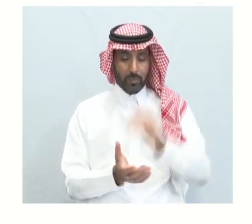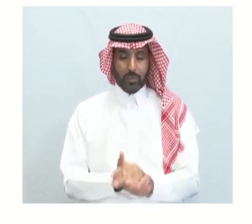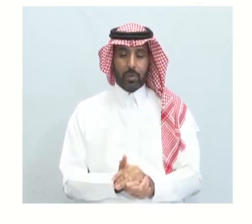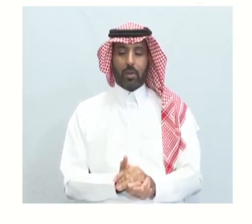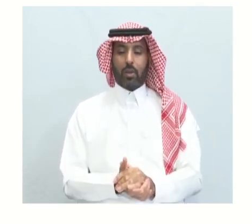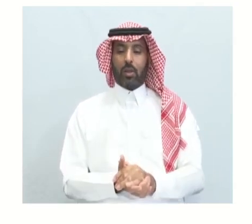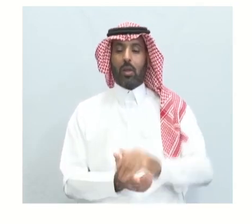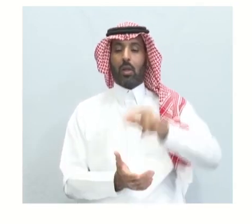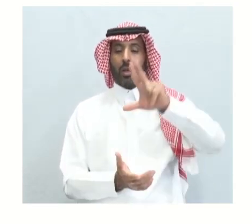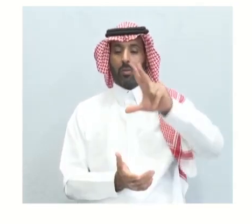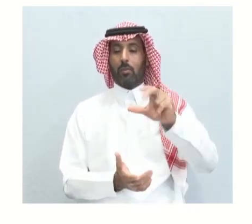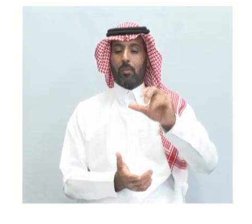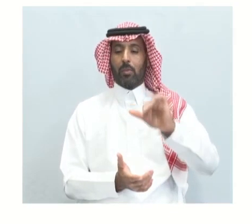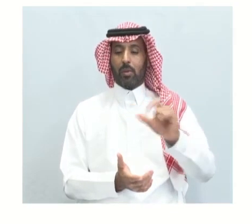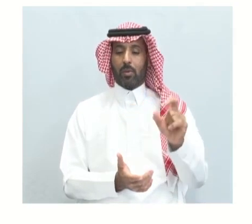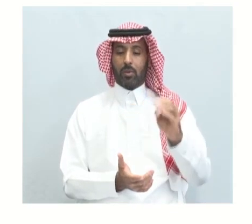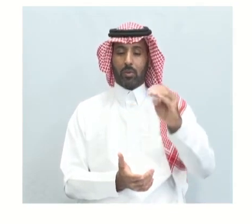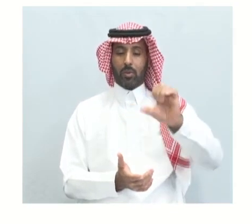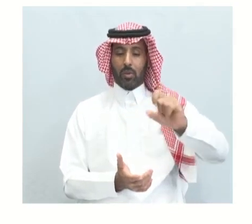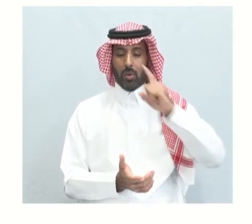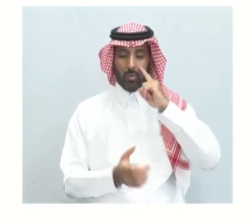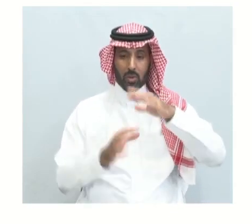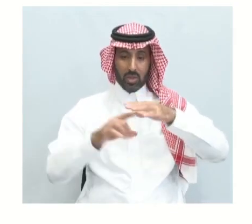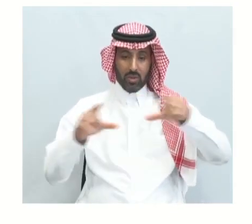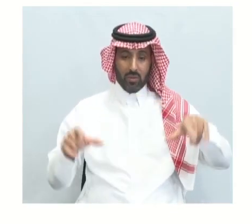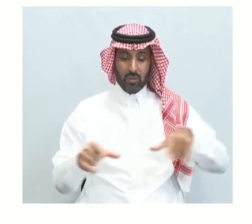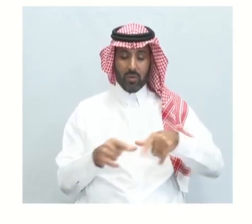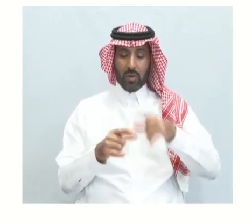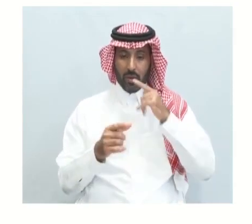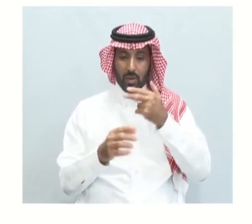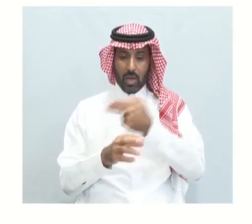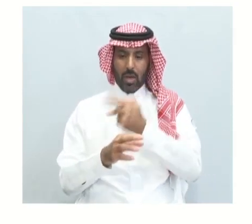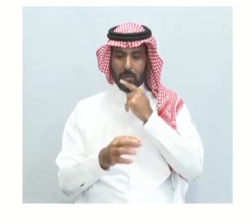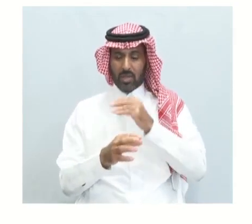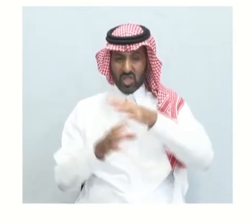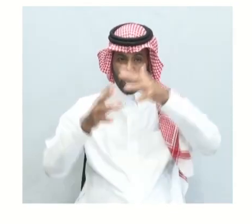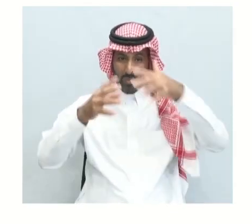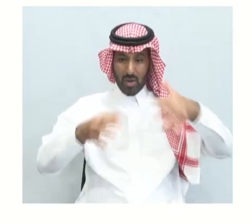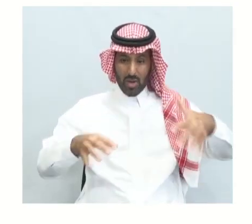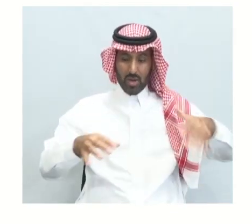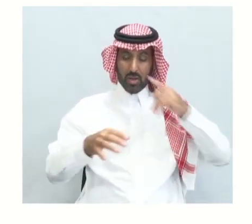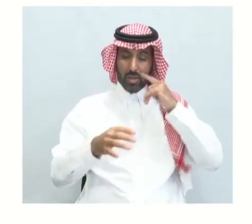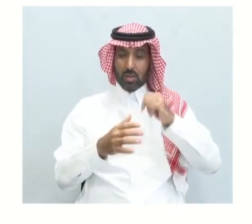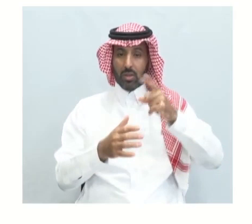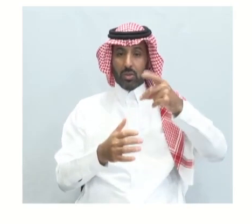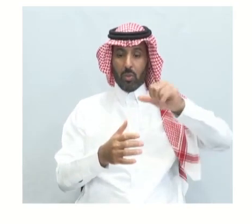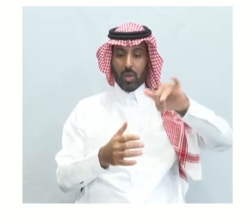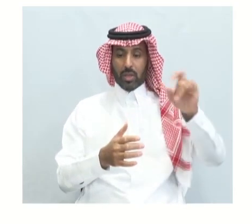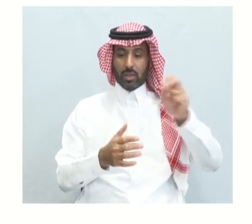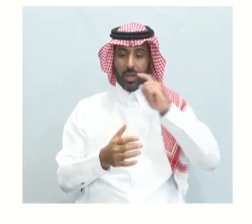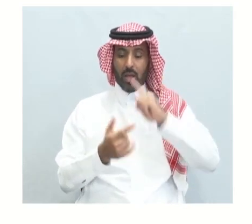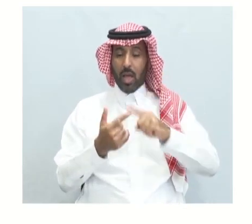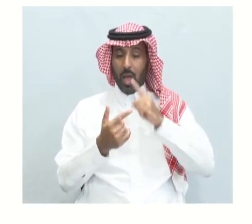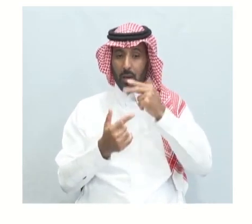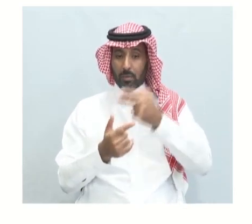لتكوين المنجور وذكرنا بانه يظهر منكشف هذا التكوين الى الغرب من جبال طويق غرب مدينه الرياض وتبلغ مساحه من